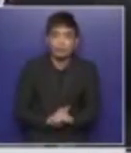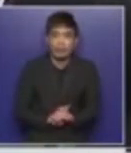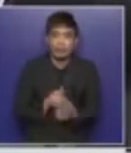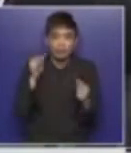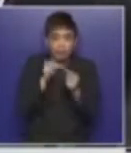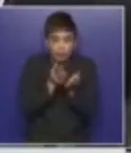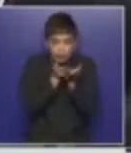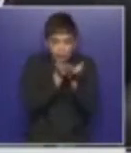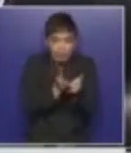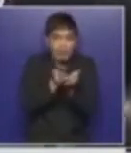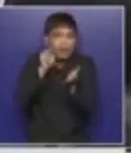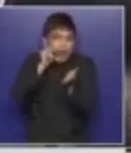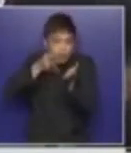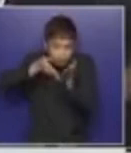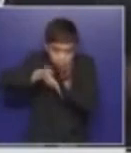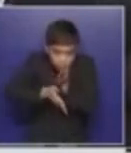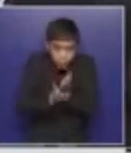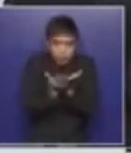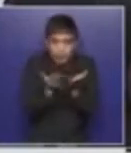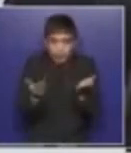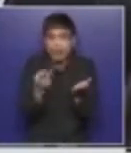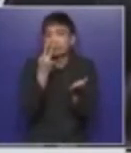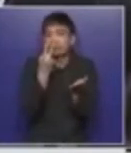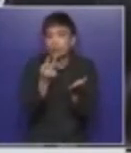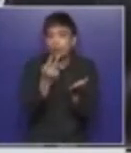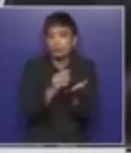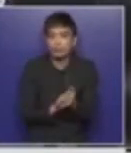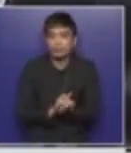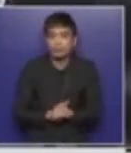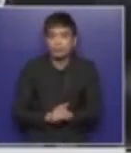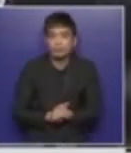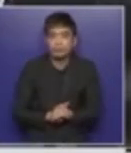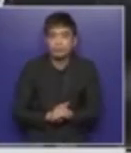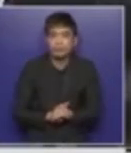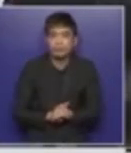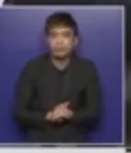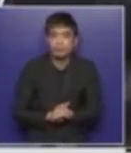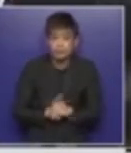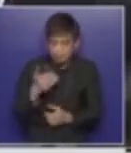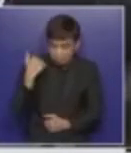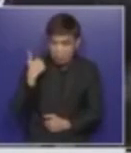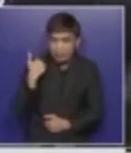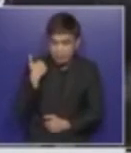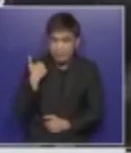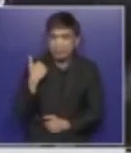แต่สิ่งสำคัญเนี่ยนะครับที่ผมต้องพูดถึงเนี่ยก็คือในเรื่องเรือดำน้ำเนี่ยนะครับ2ลำเนี่ยแต่ถ้าประธานครับและยังมีอีกครับ